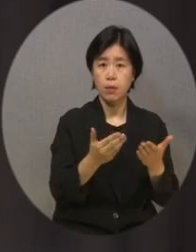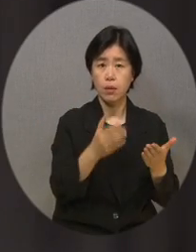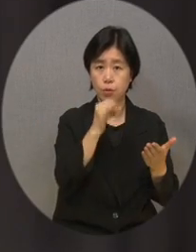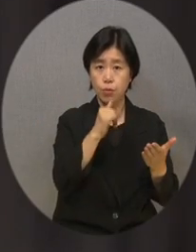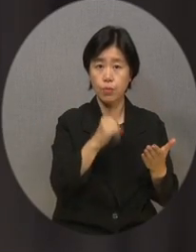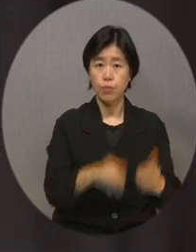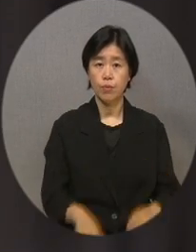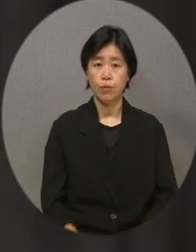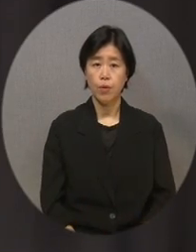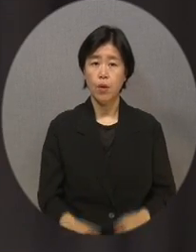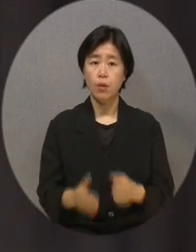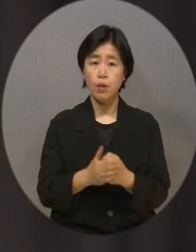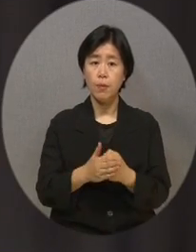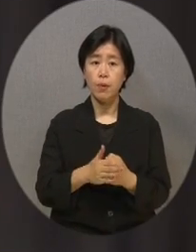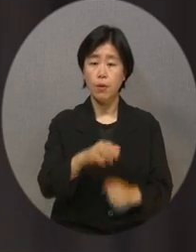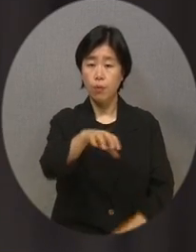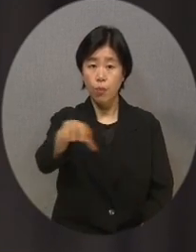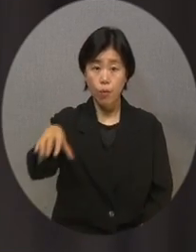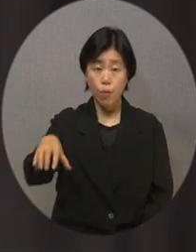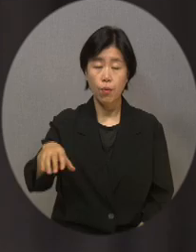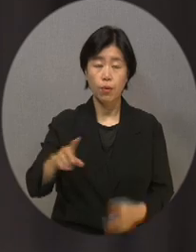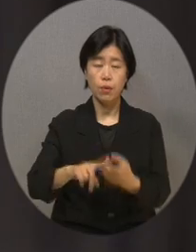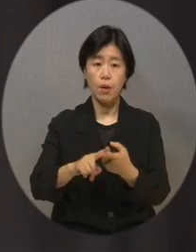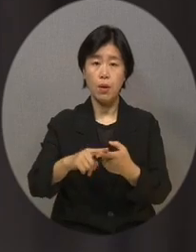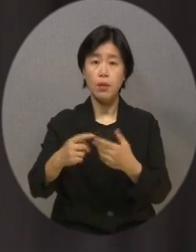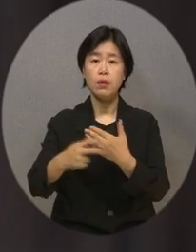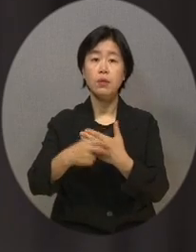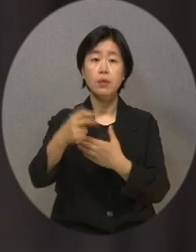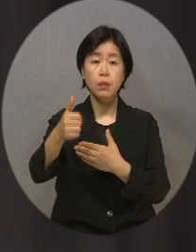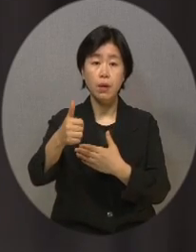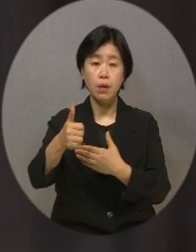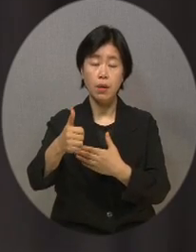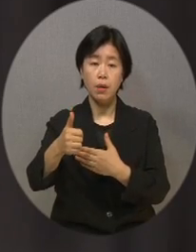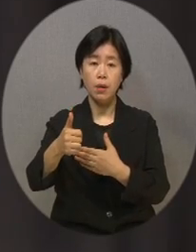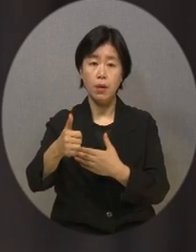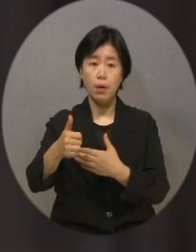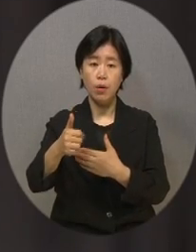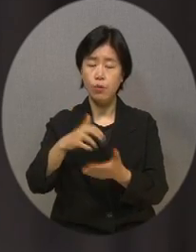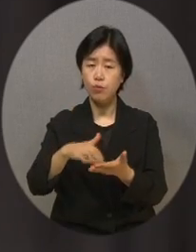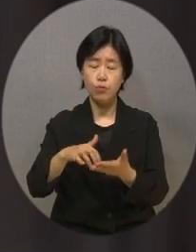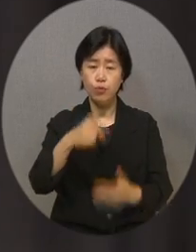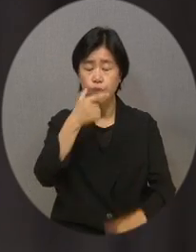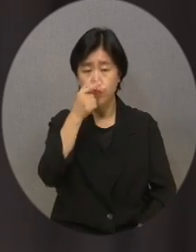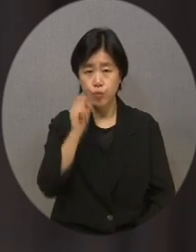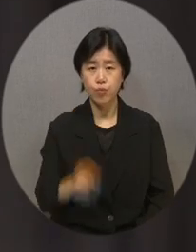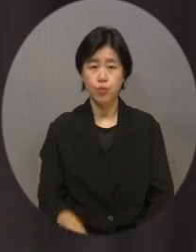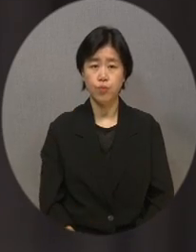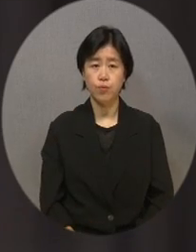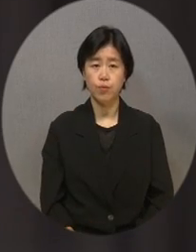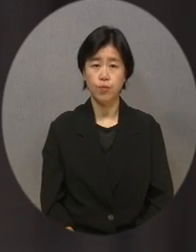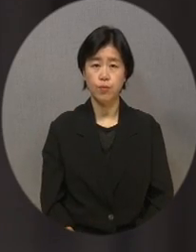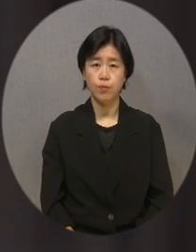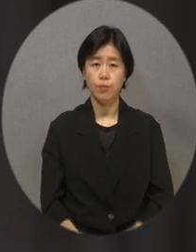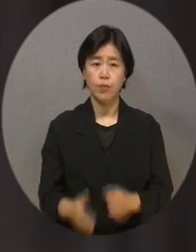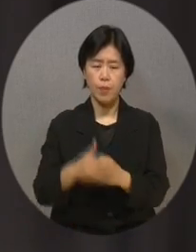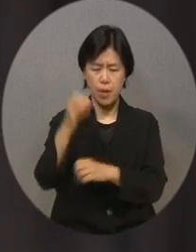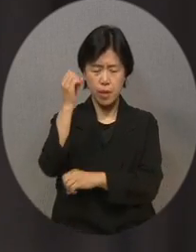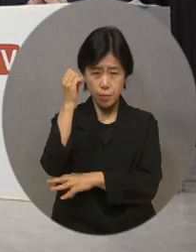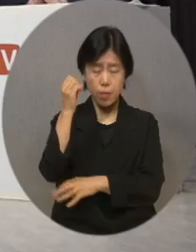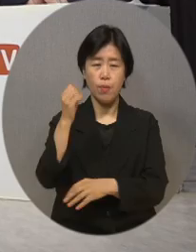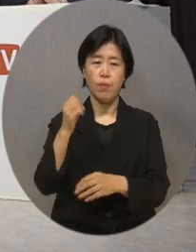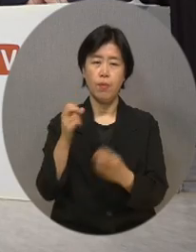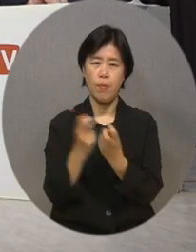이 해결을 하려면 지역에 의사가 있어야 되는데 그 지역에 의사가 있으려면 근본적인 치유를 해야 된다 이런 말씀입니다.